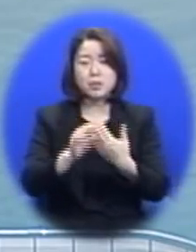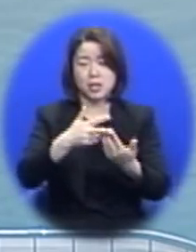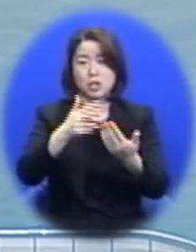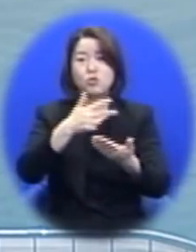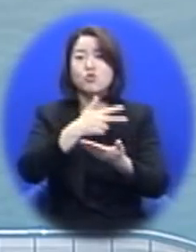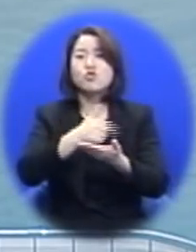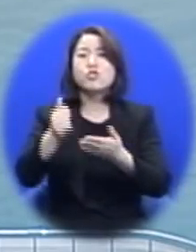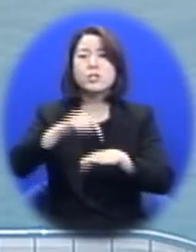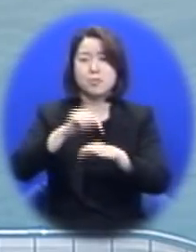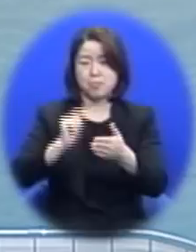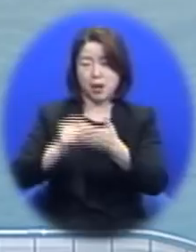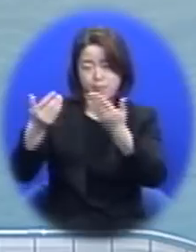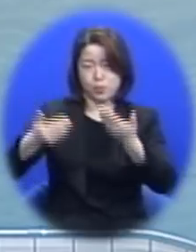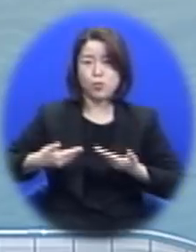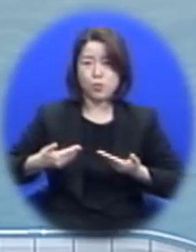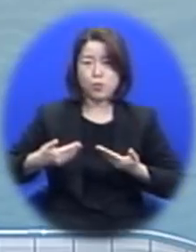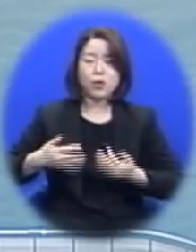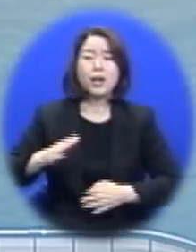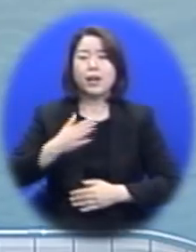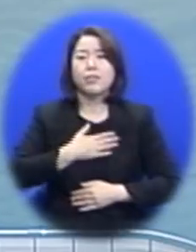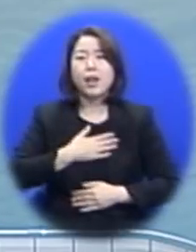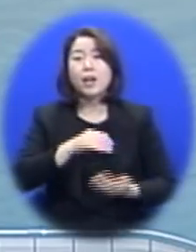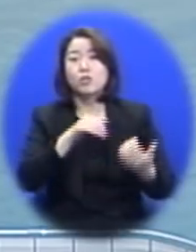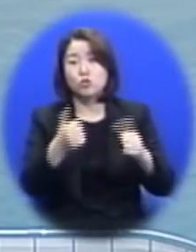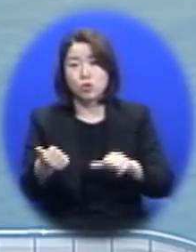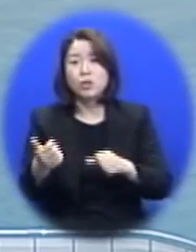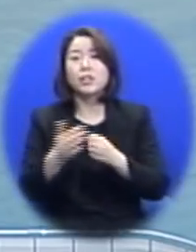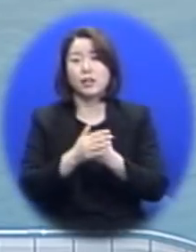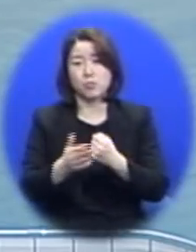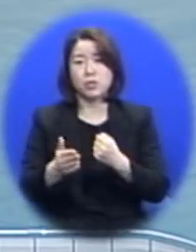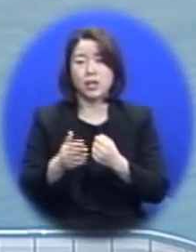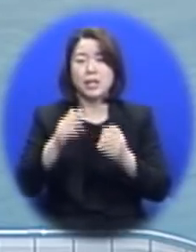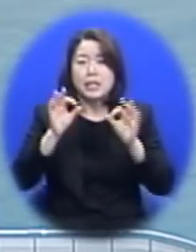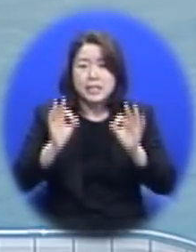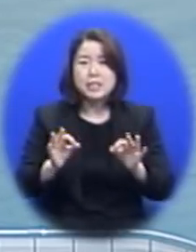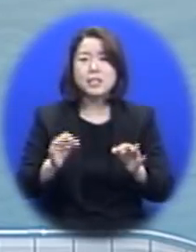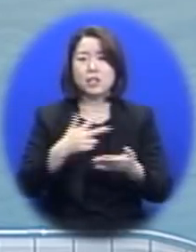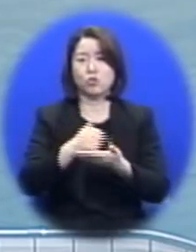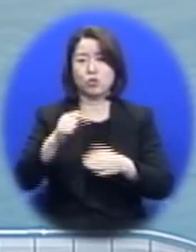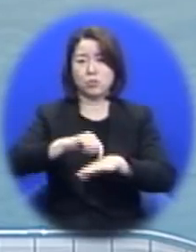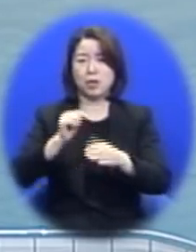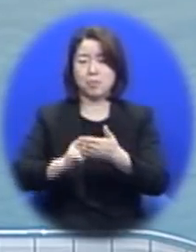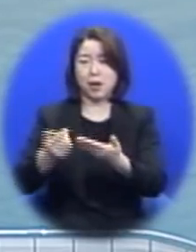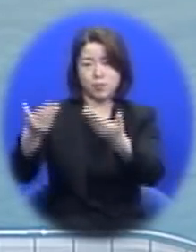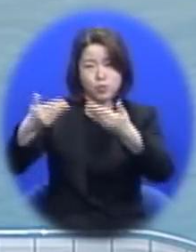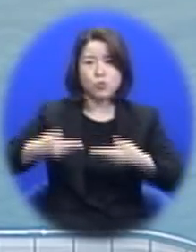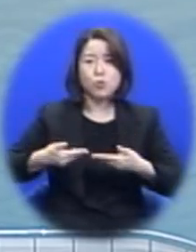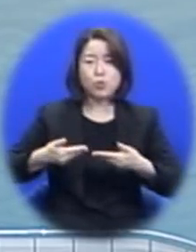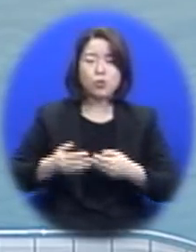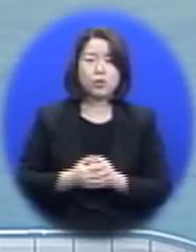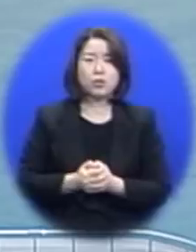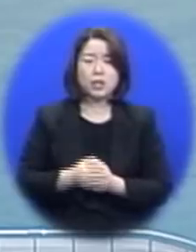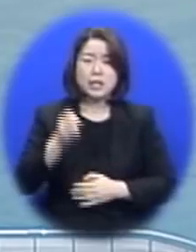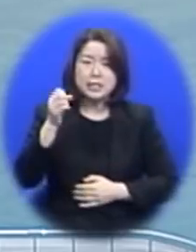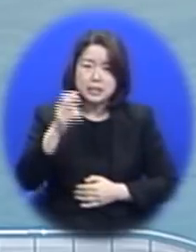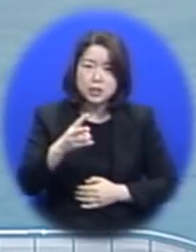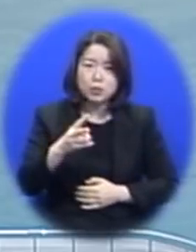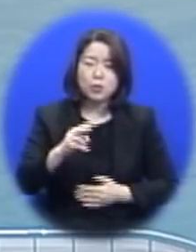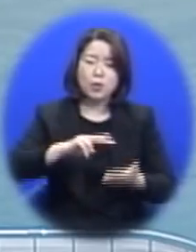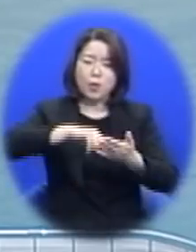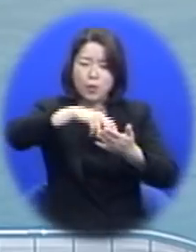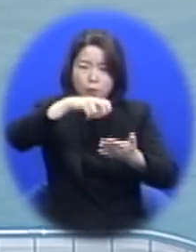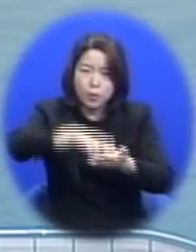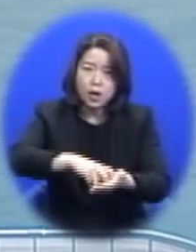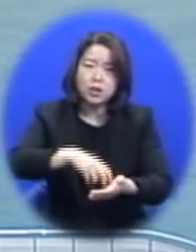그랬습니다. 나는 죽었으니 이젠 주님의 마음을 주세요. 그리고는 꼬꾸라져서